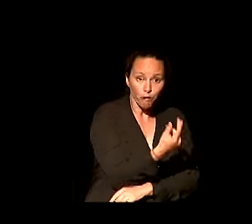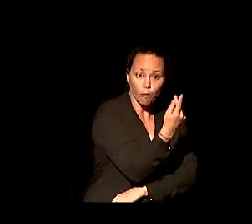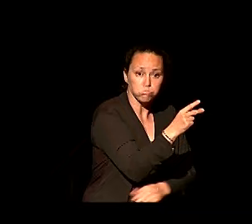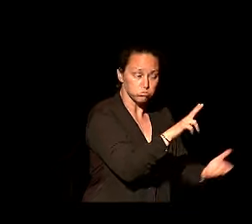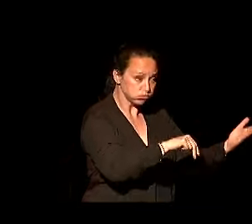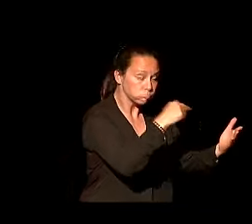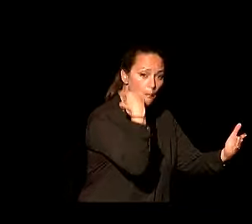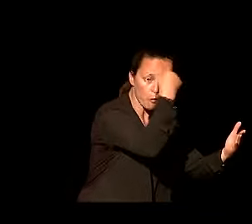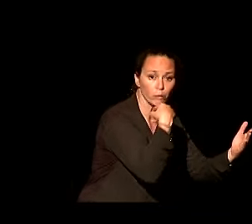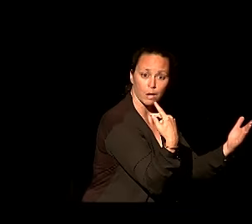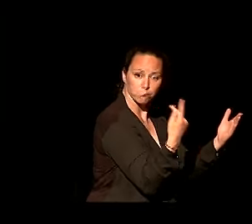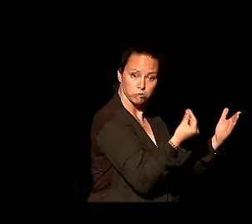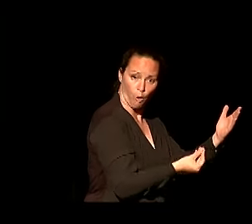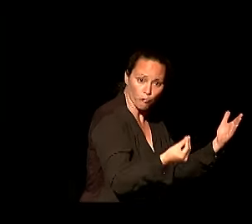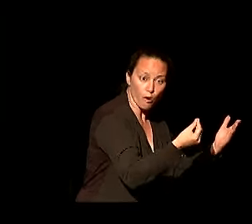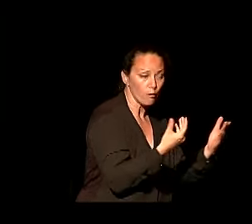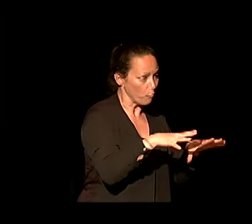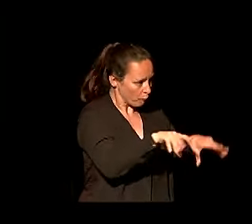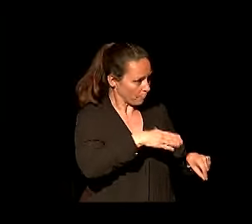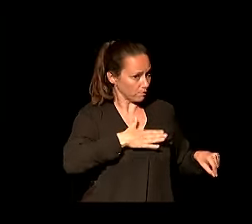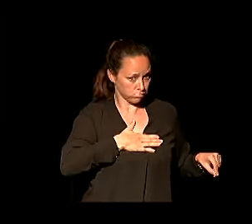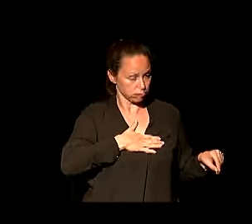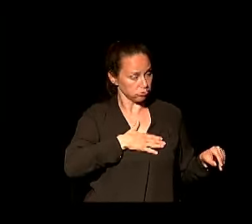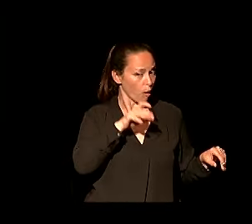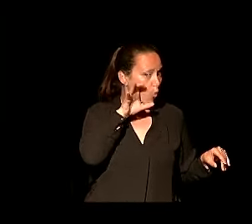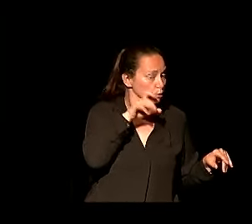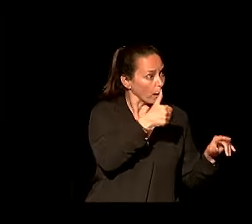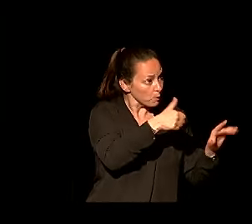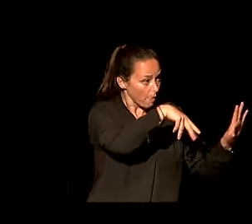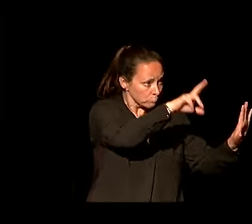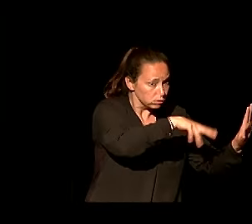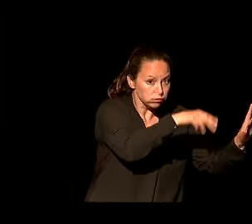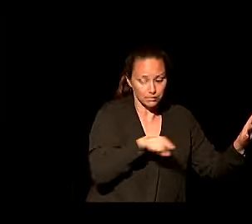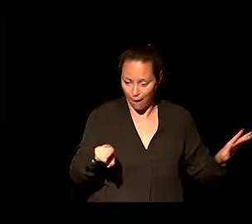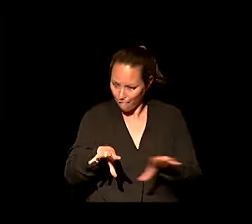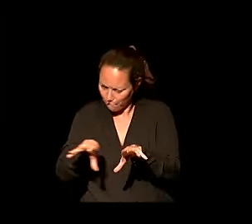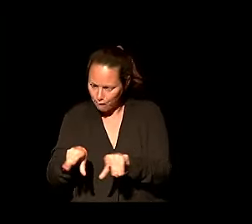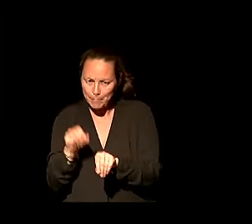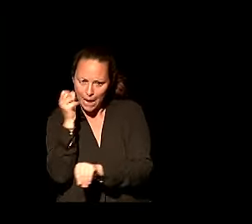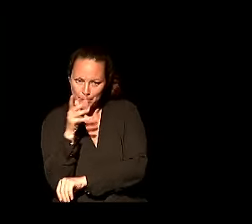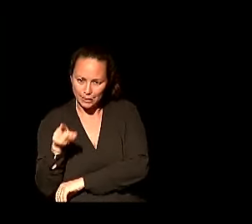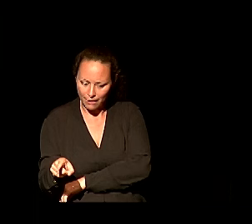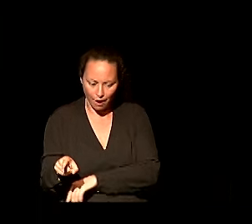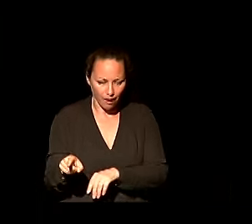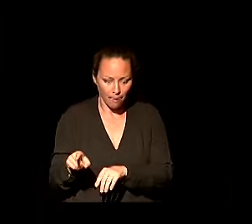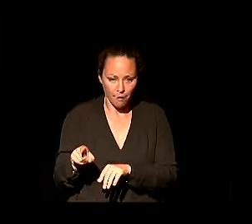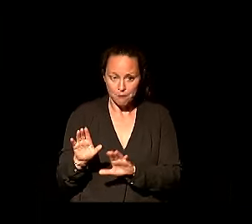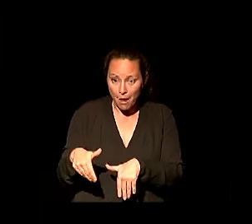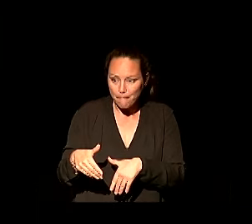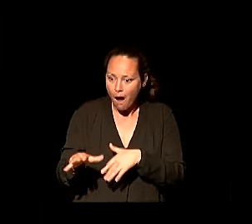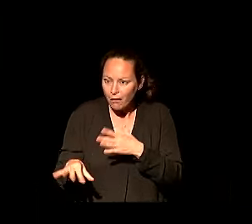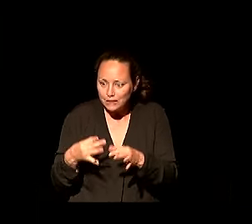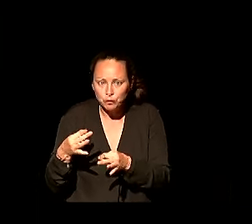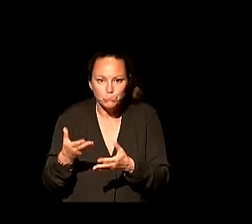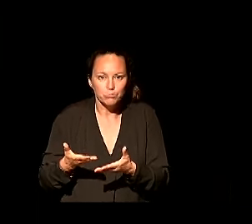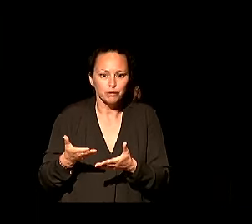ou des portraits de sa propre famille. Donc cette famille américaine, disons, qui pareil, hein, découvre la modernité à